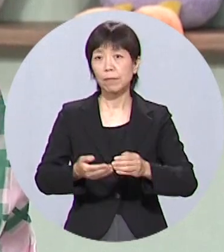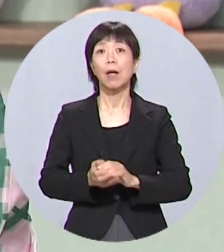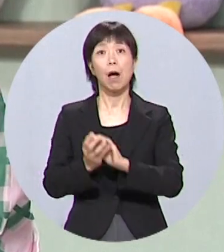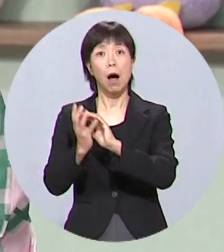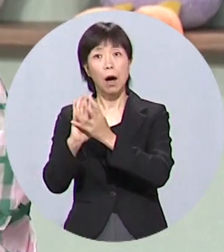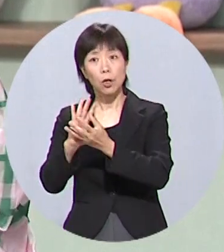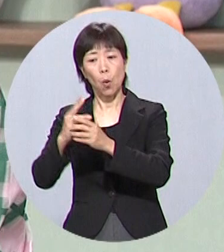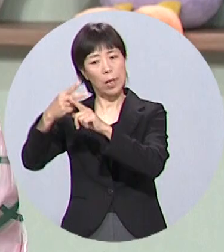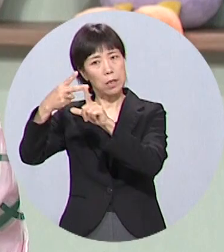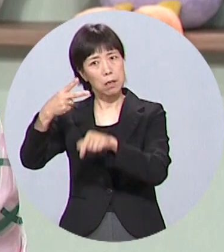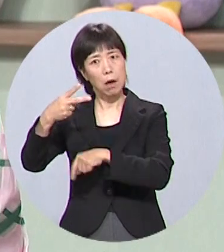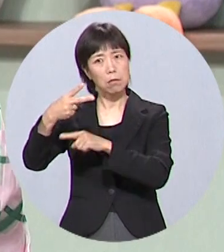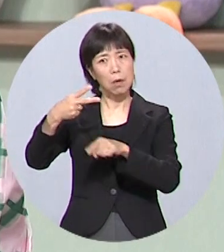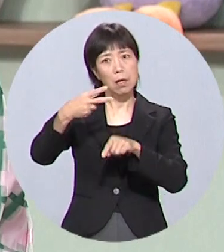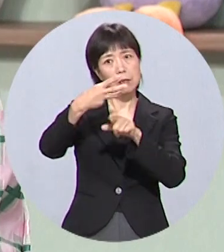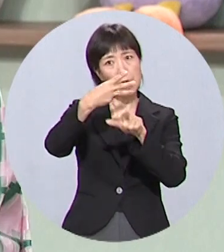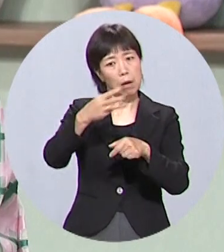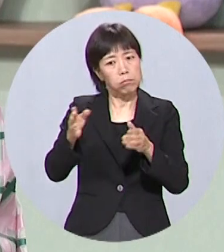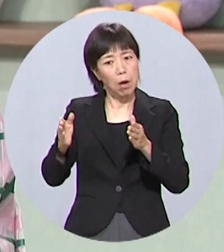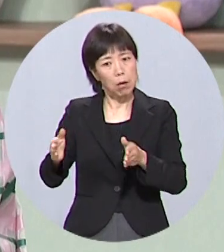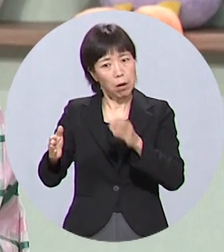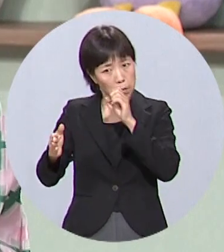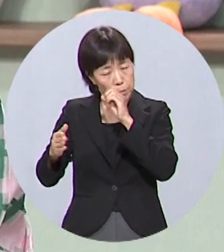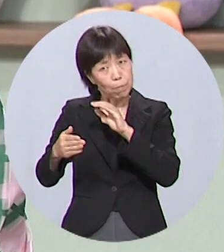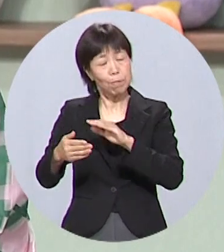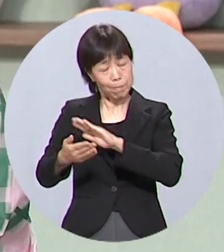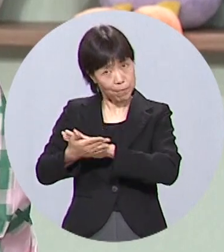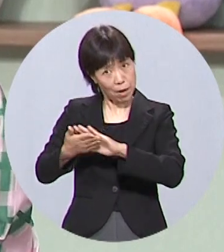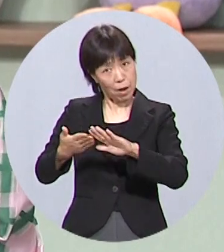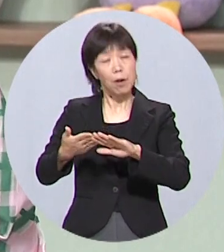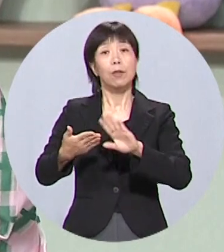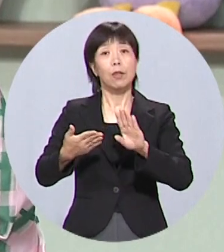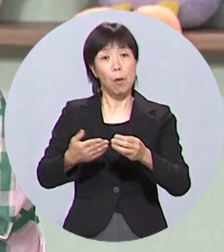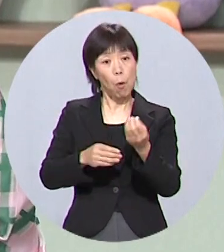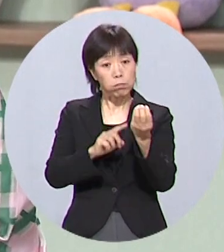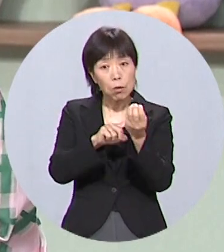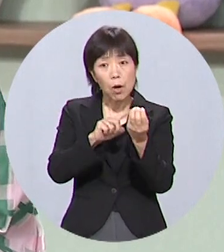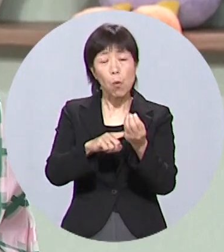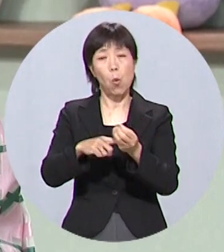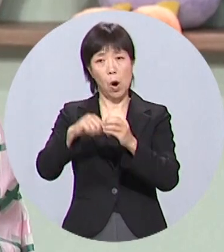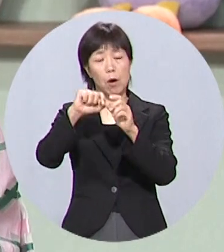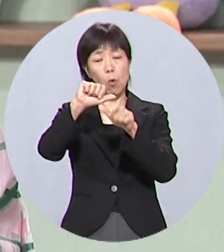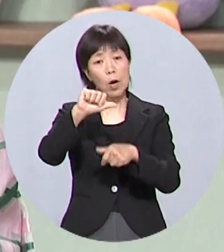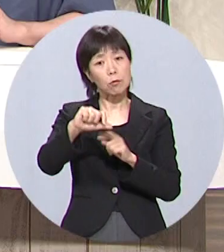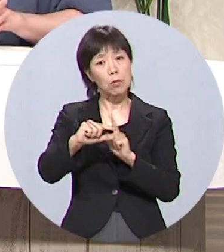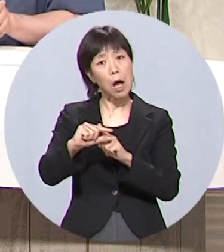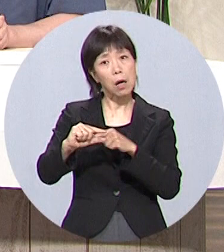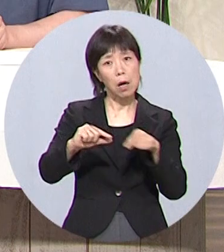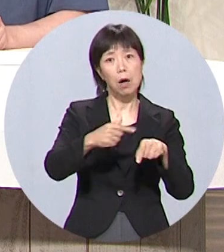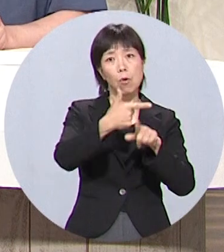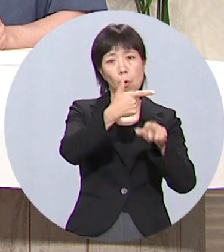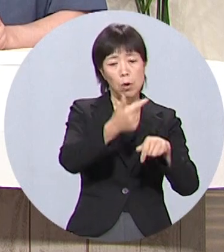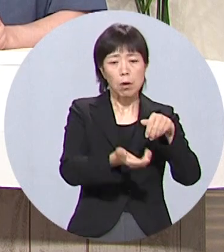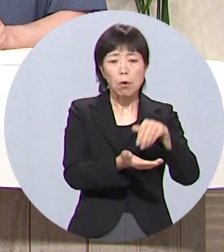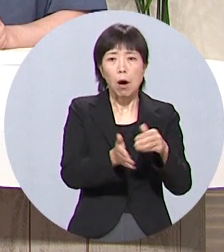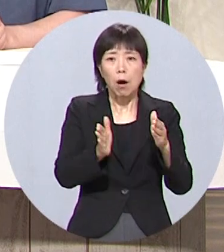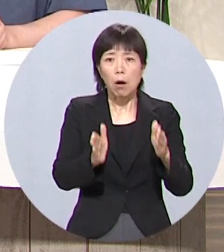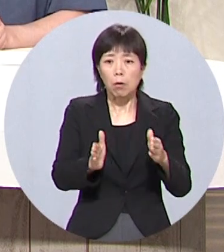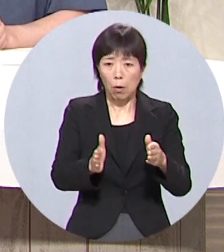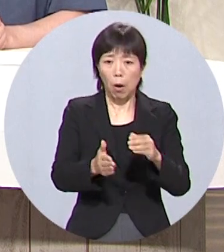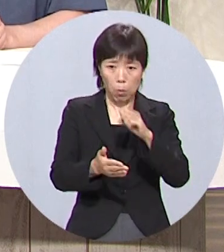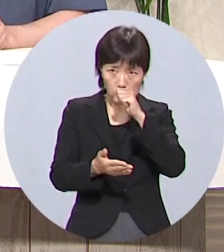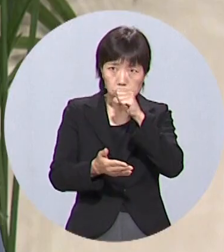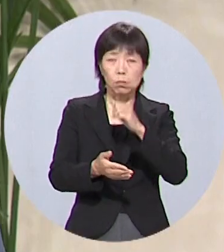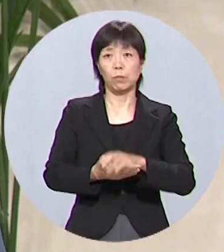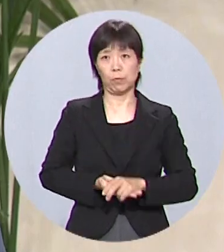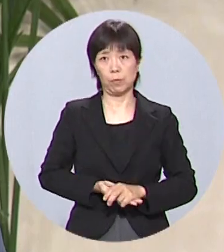月に花の見ごろを迎えるんですが、果実の旬は5月の中旬から6月の下旬なんです。 そうなんですね、はい、これ